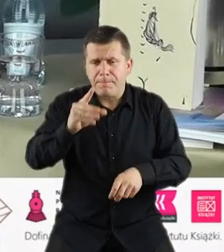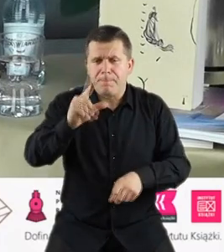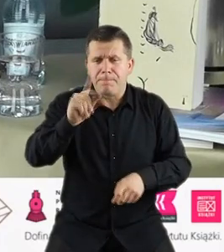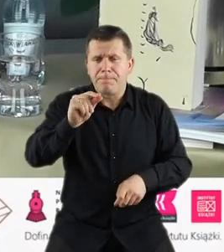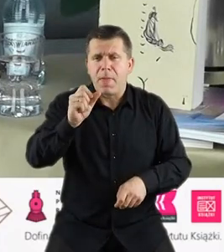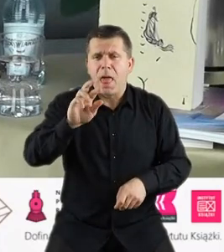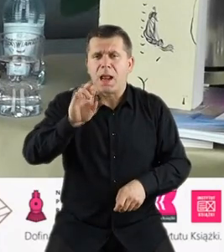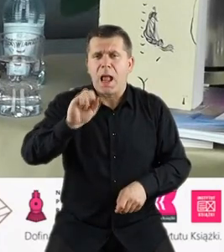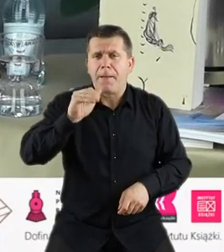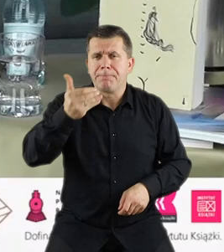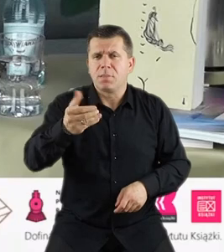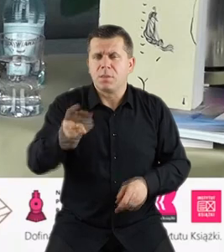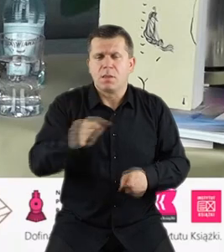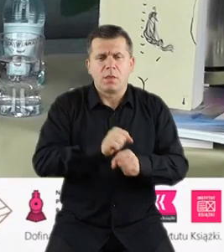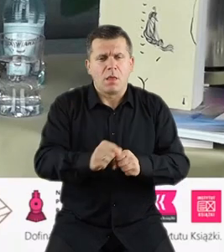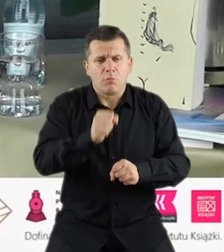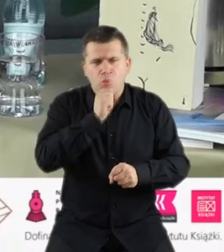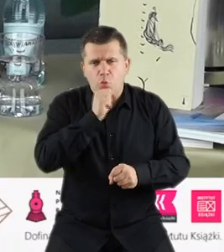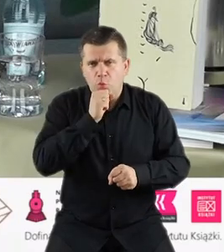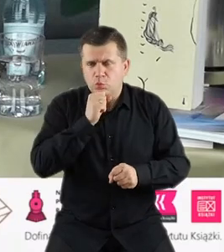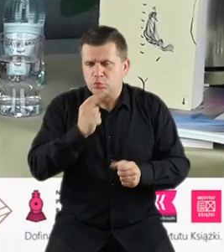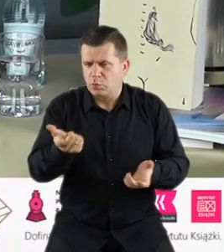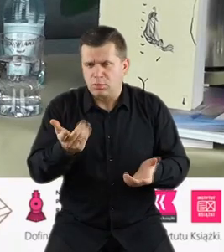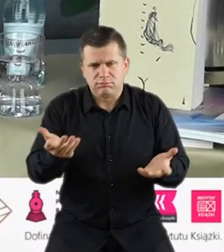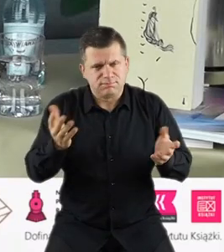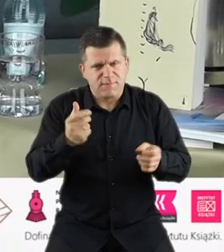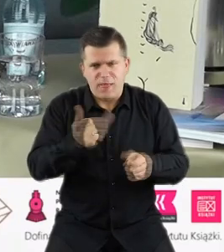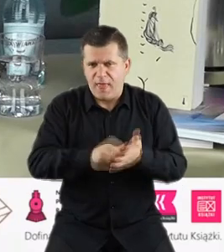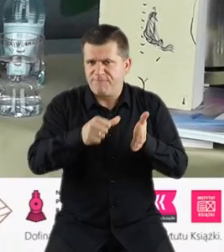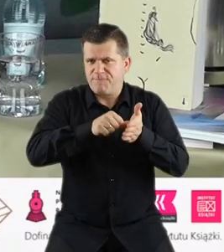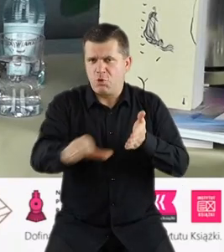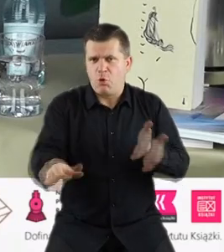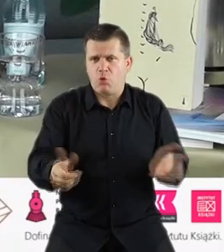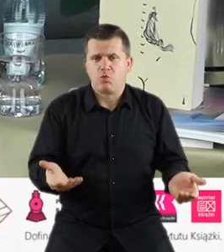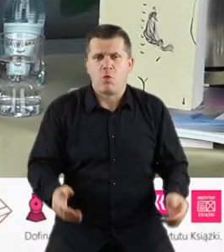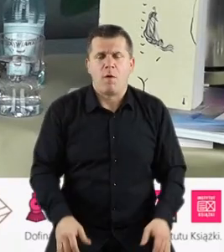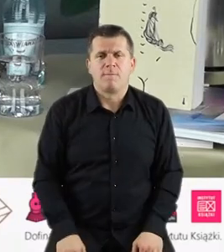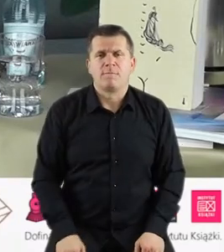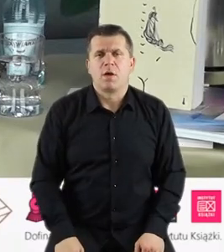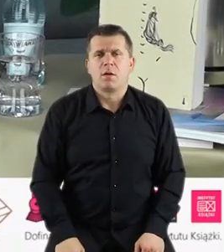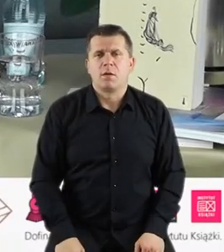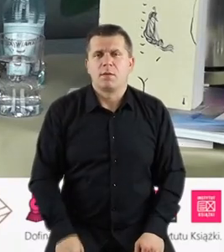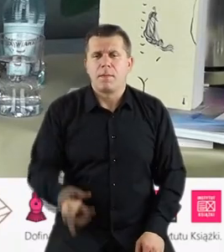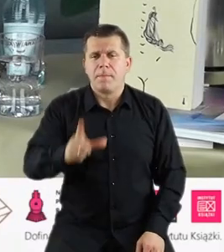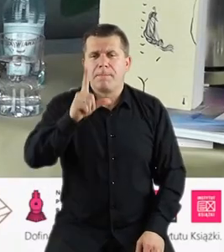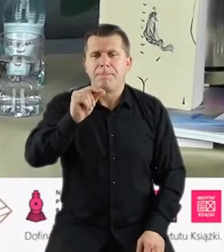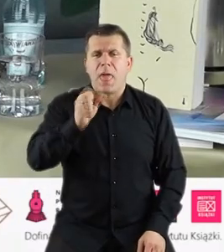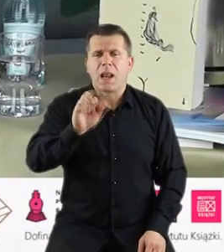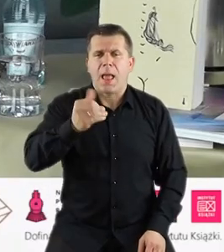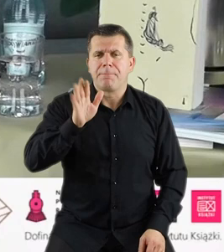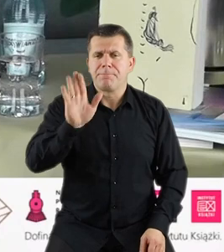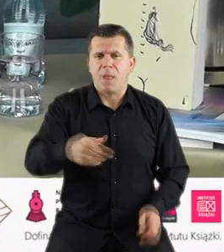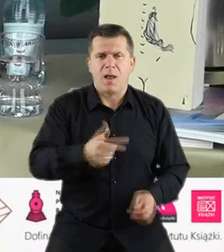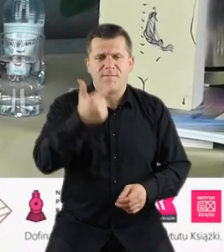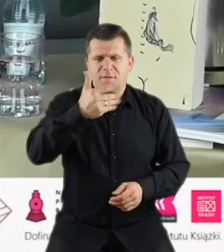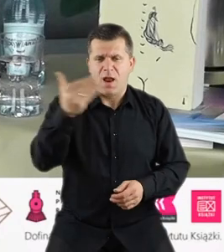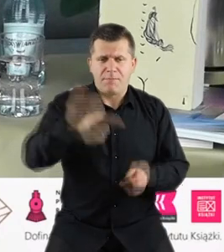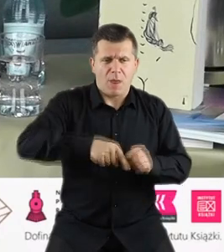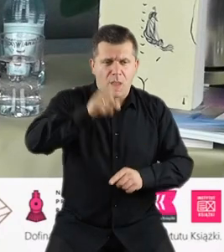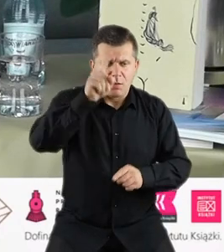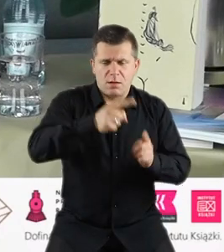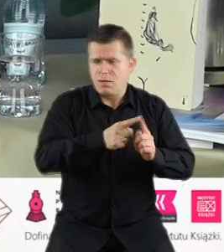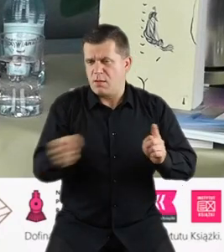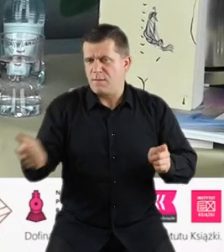pergaminu, tak, który jest tak ogromny, to jest już niebywałe, bo ten pergamin ma ponad 2 metry na 2